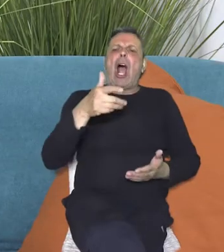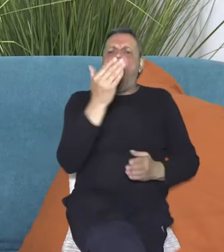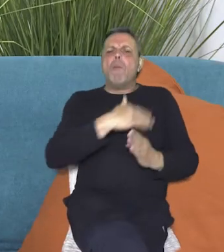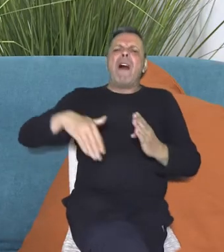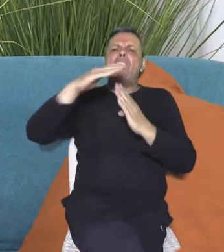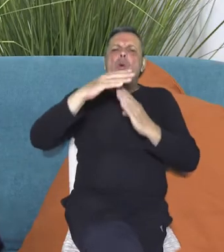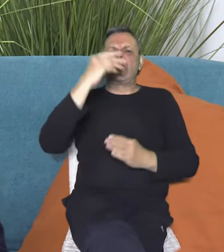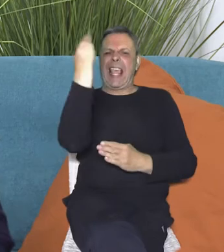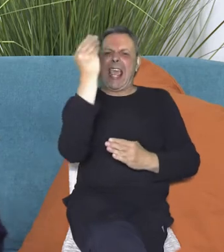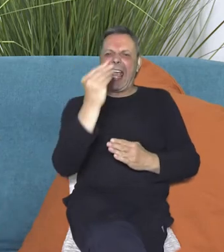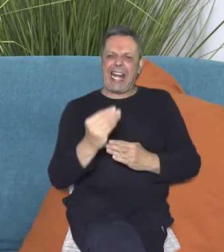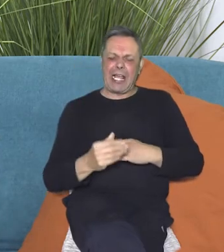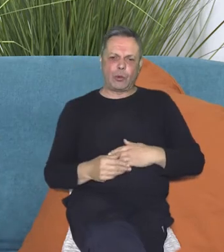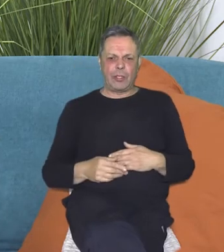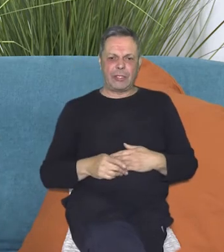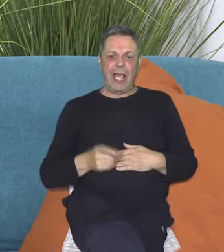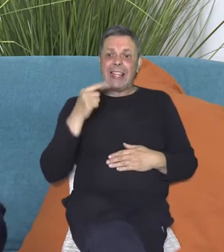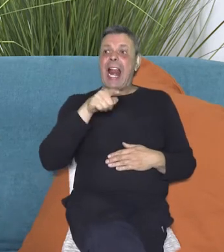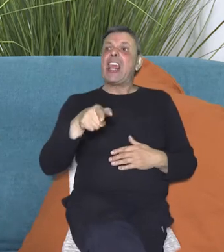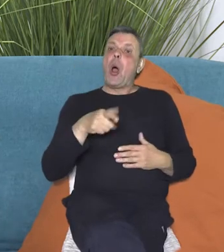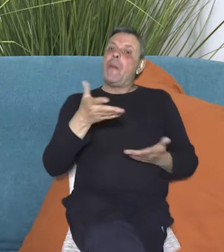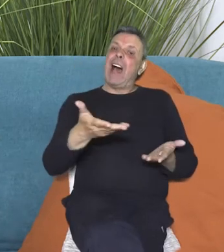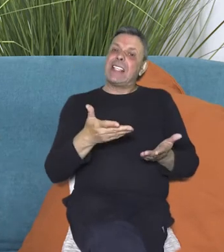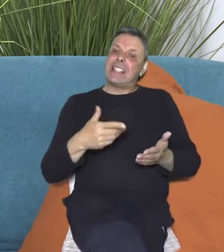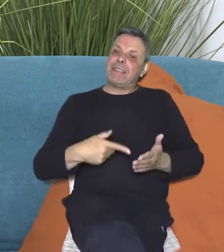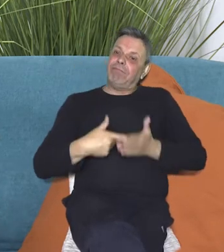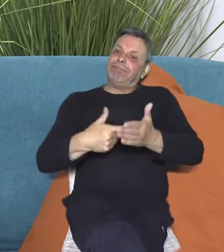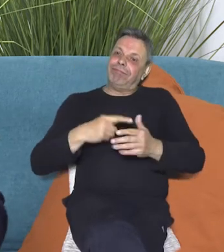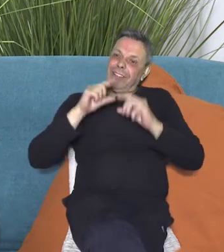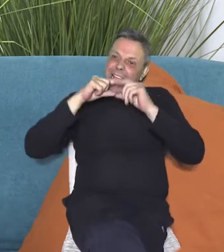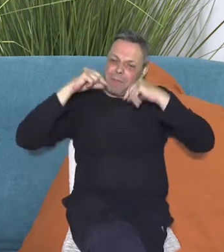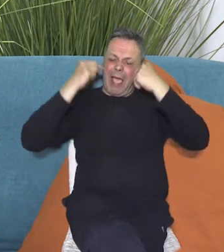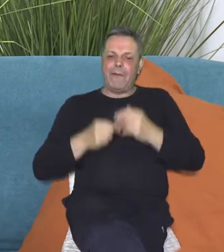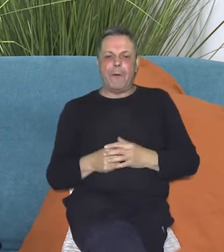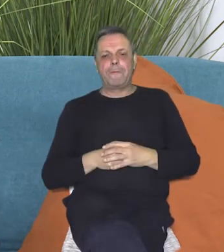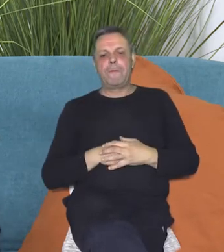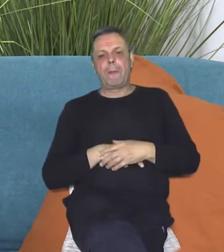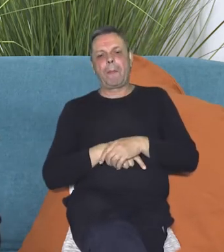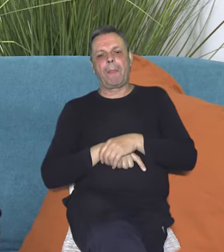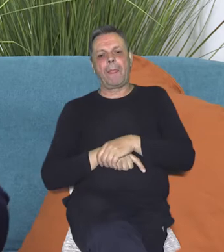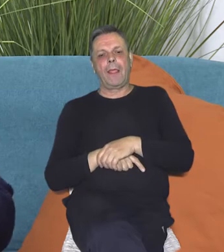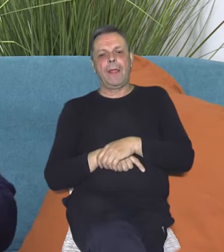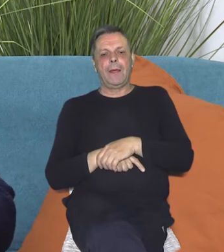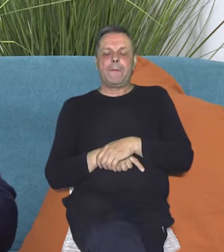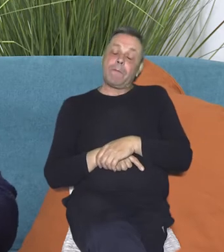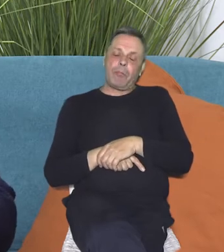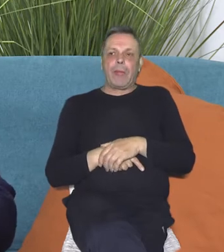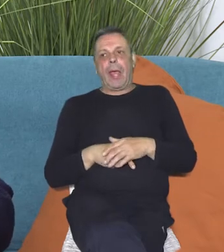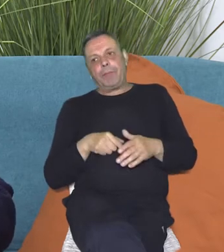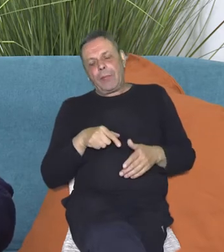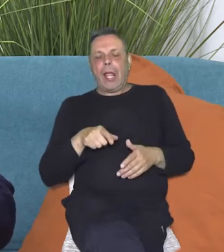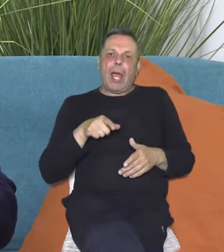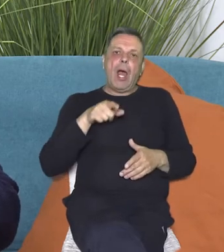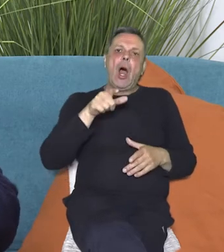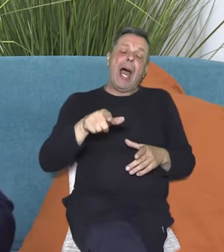Je, sigurno je. Jel vas je puno nasmijavao? Aga, sad on se čak ne bi složio s time da ovom idejom da